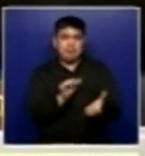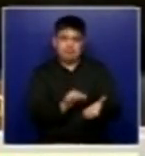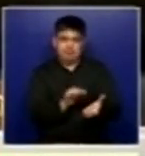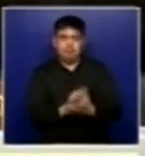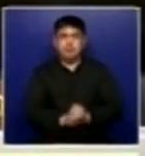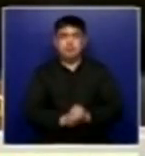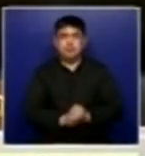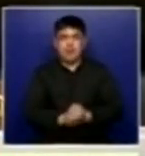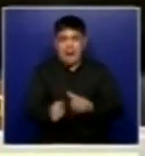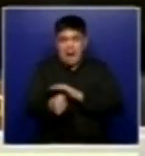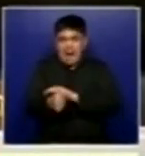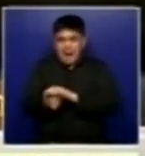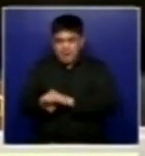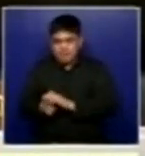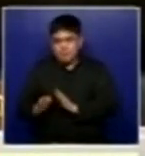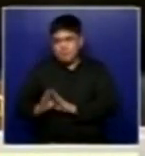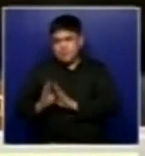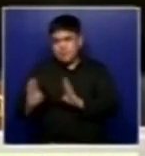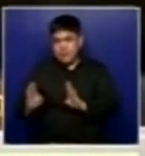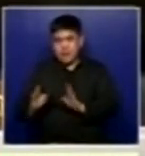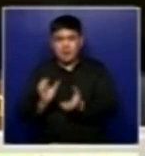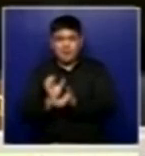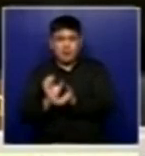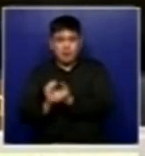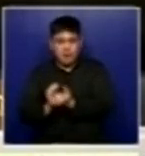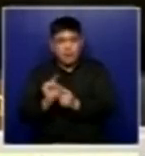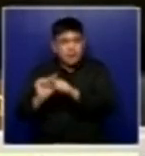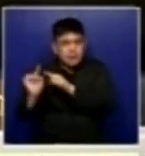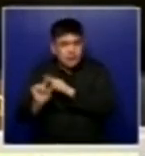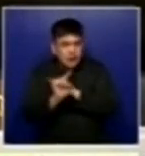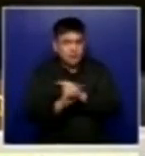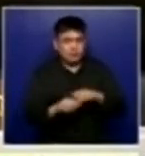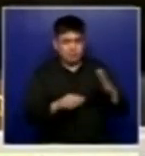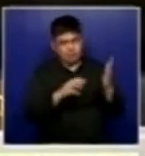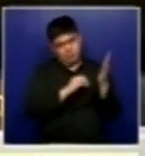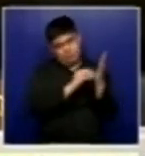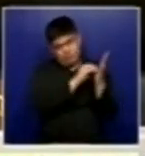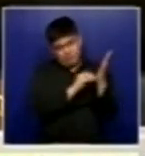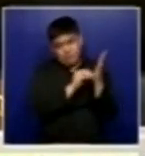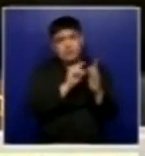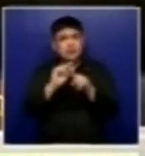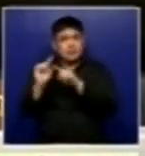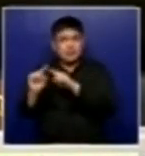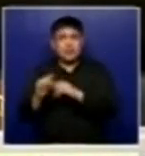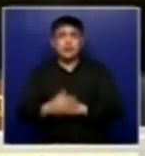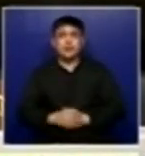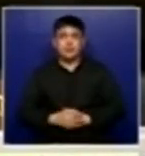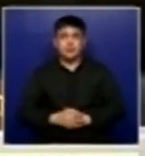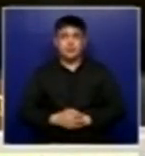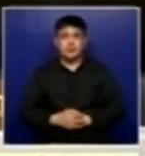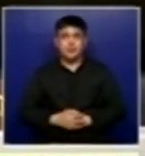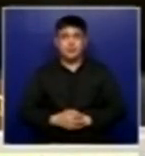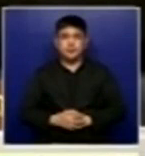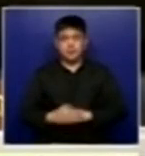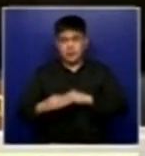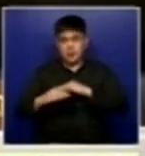การแอบลักลอบเปิดบ่อนการพนันในพื้นที่ต่างๆรวมทั้งในพื้นที่กรุงเทพมหานครและปริมณฑลอ